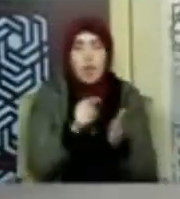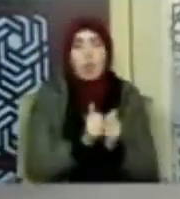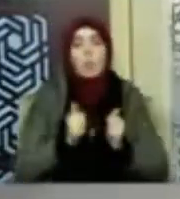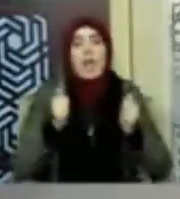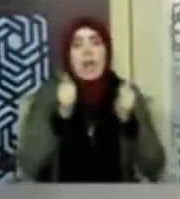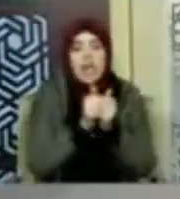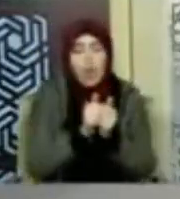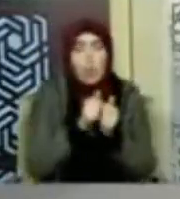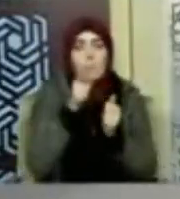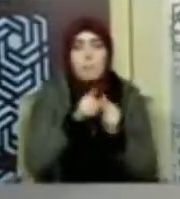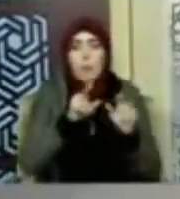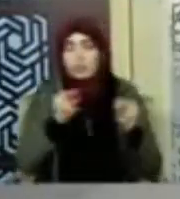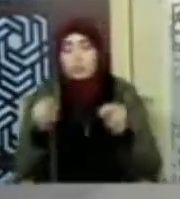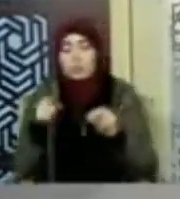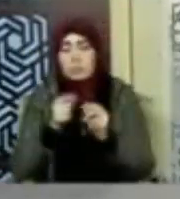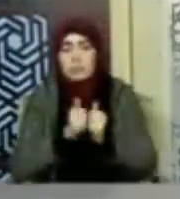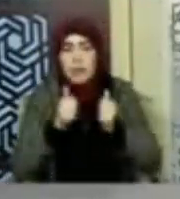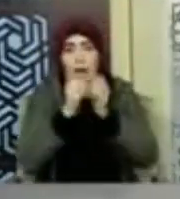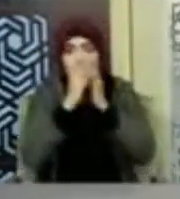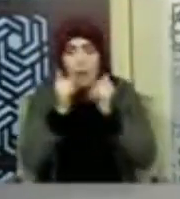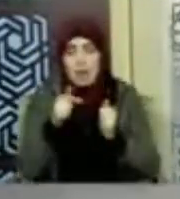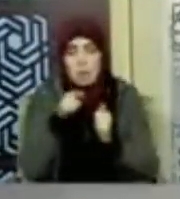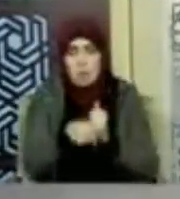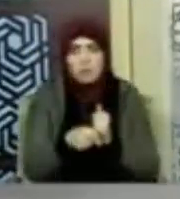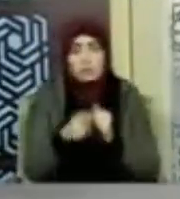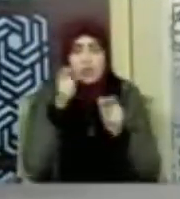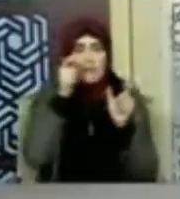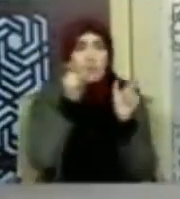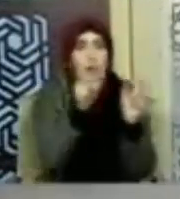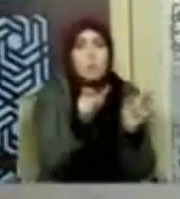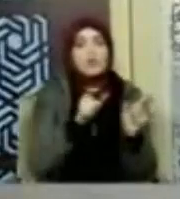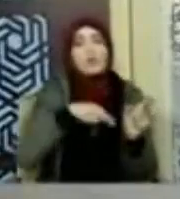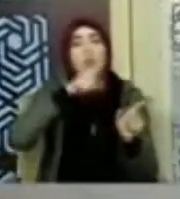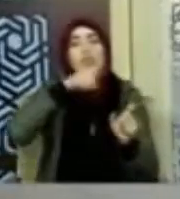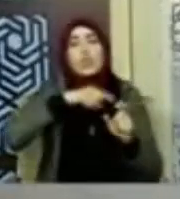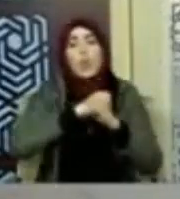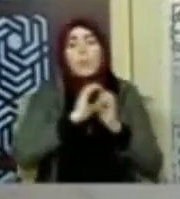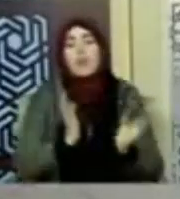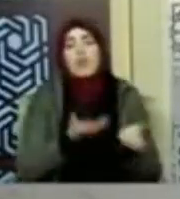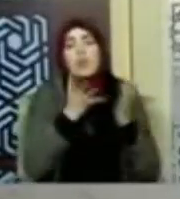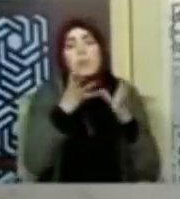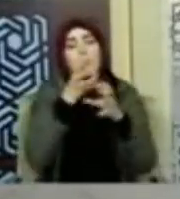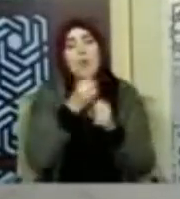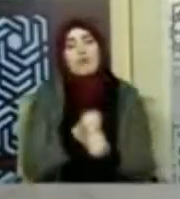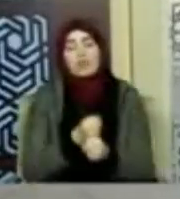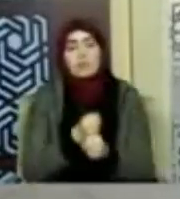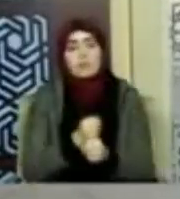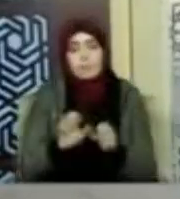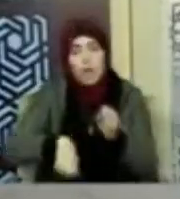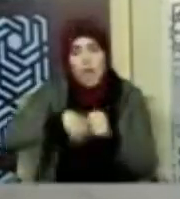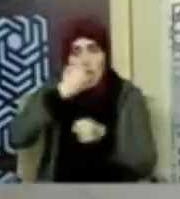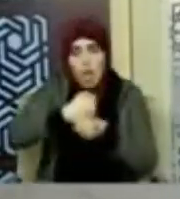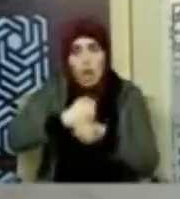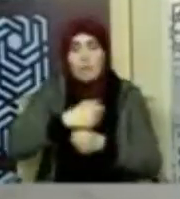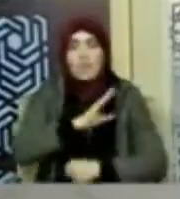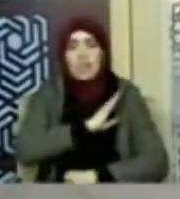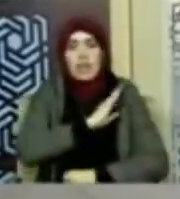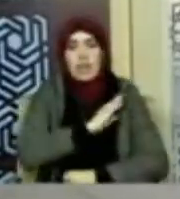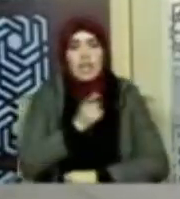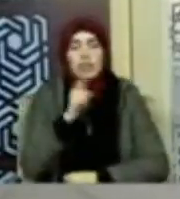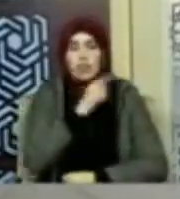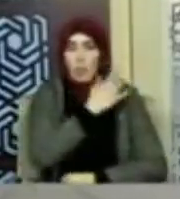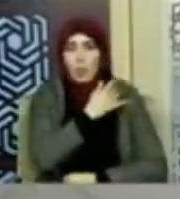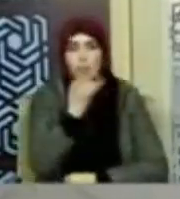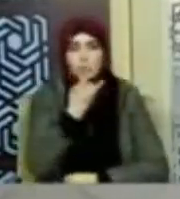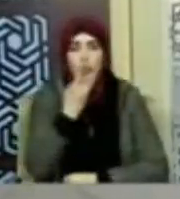إلى يوم القيامة. يقف أهل الجيش والشرطة على الميدان وكل